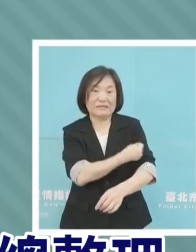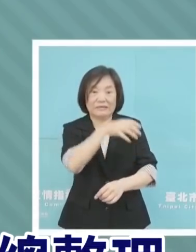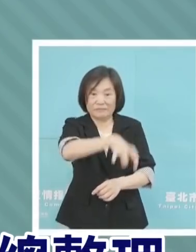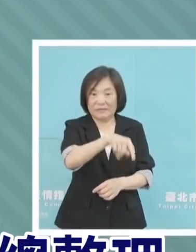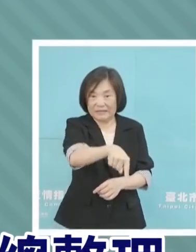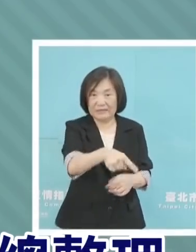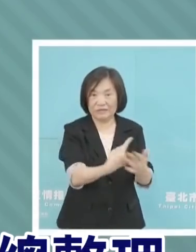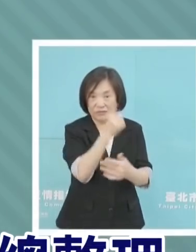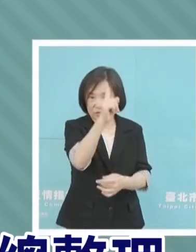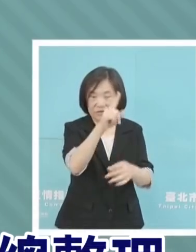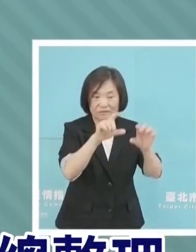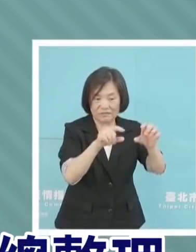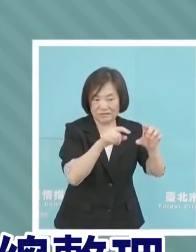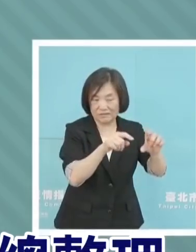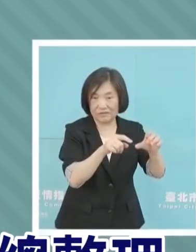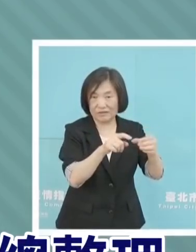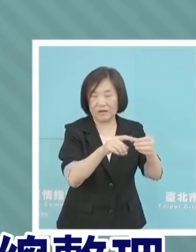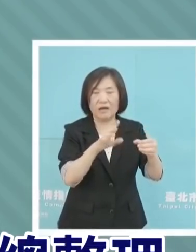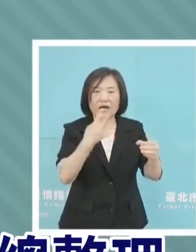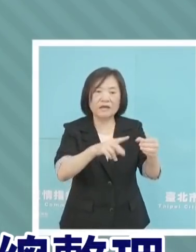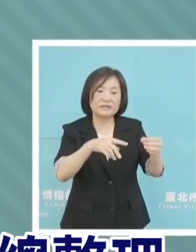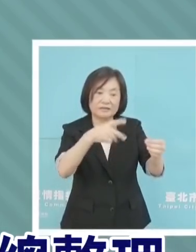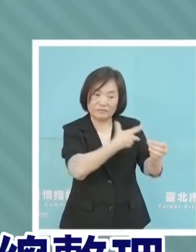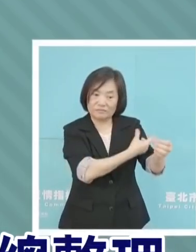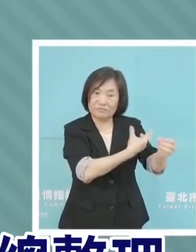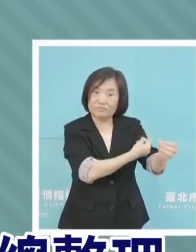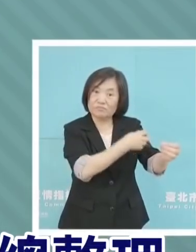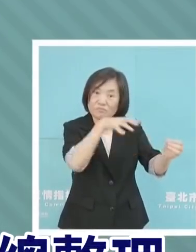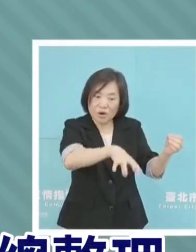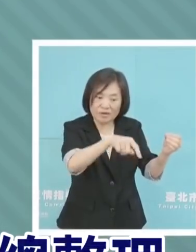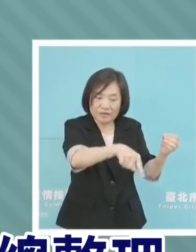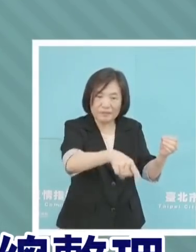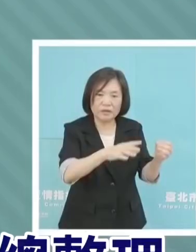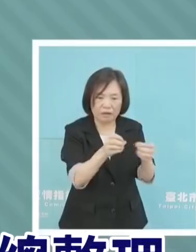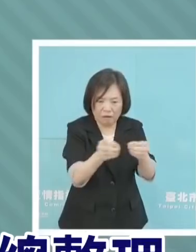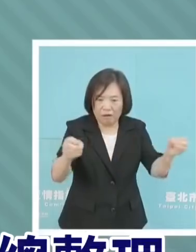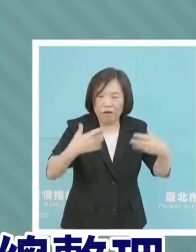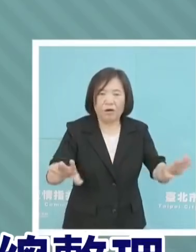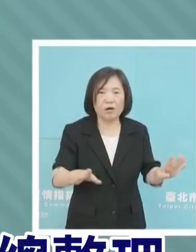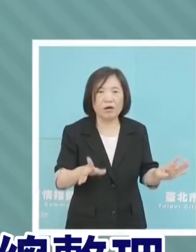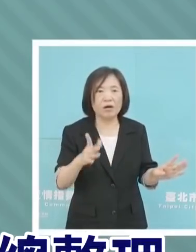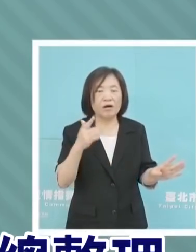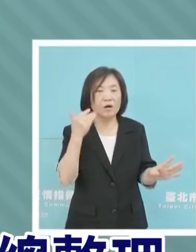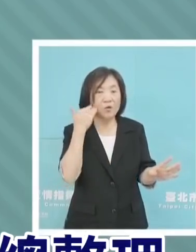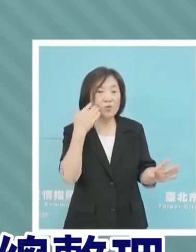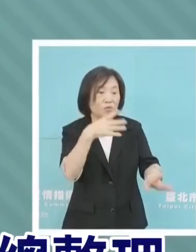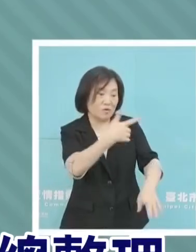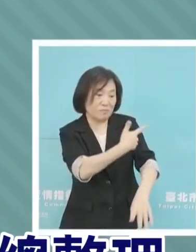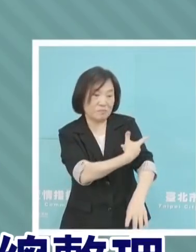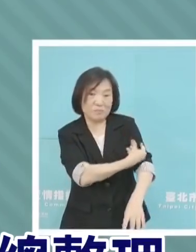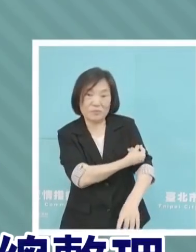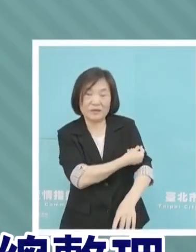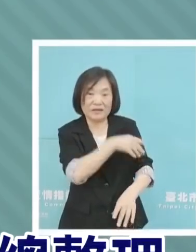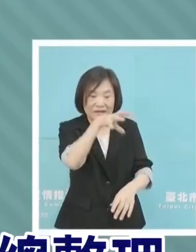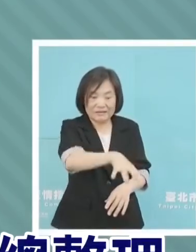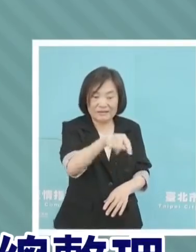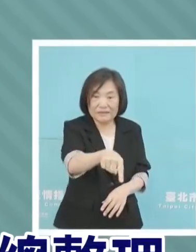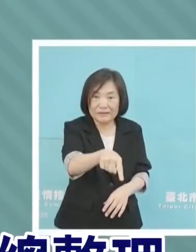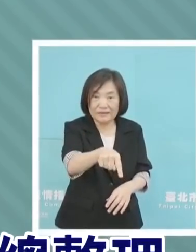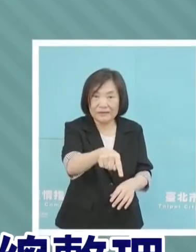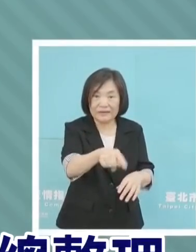还是一个接种点有不同种的疫苗？当然，对我们来讲同一个接种点有不同种的疫苗，它